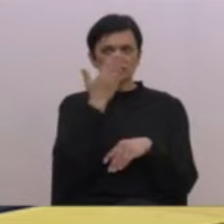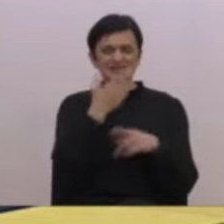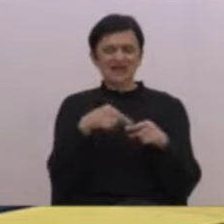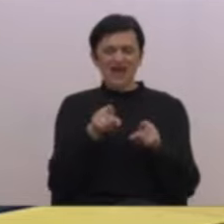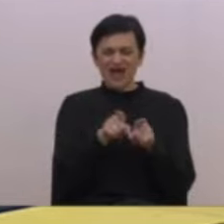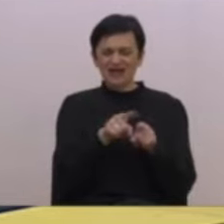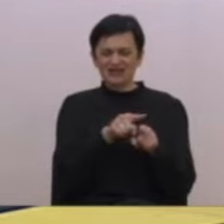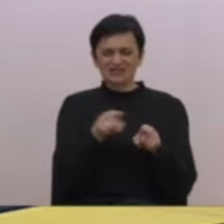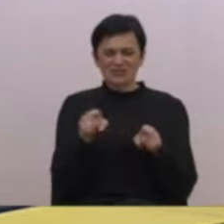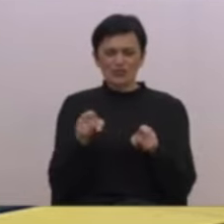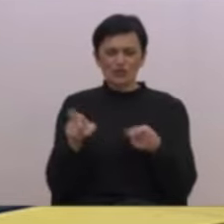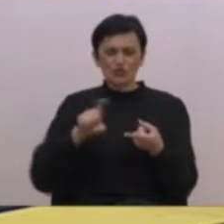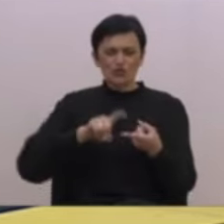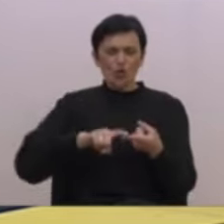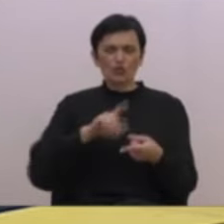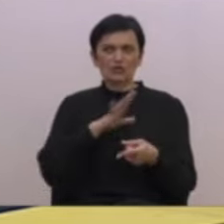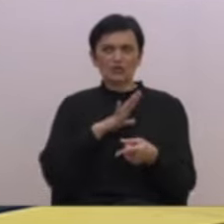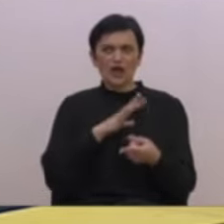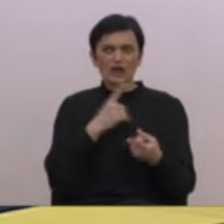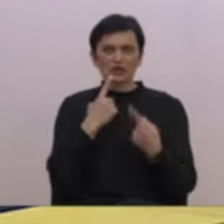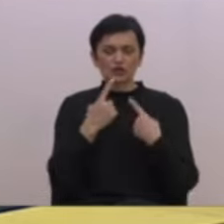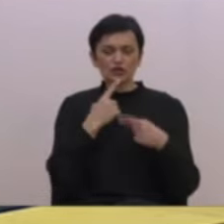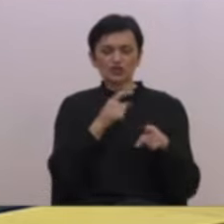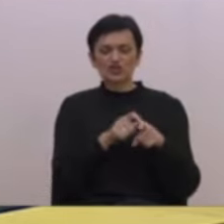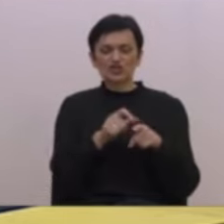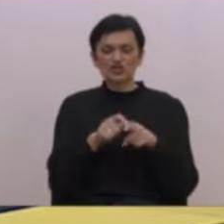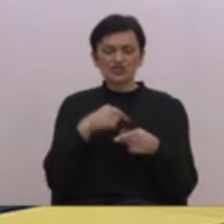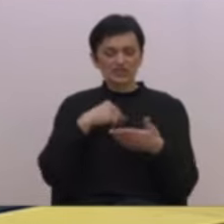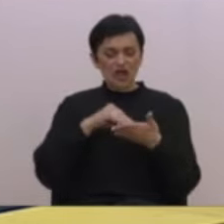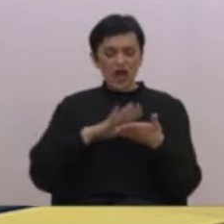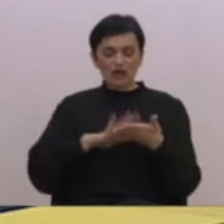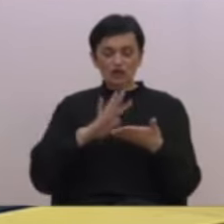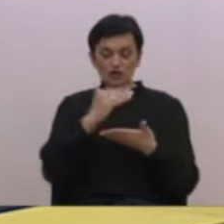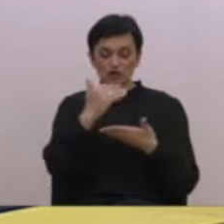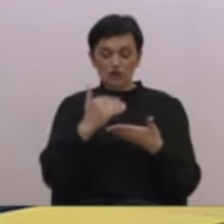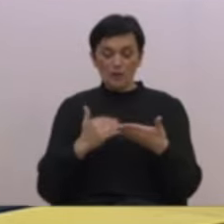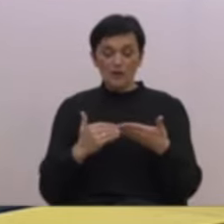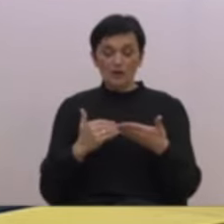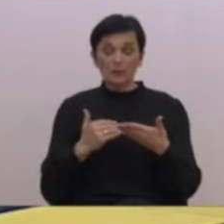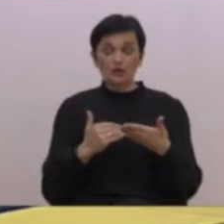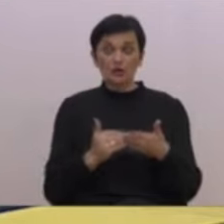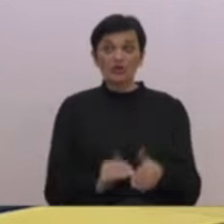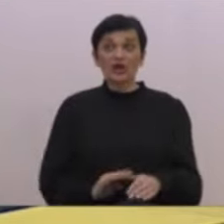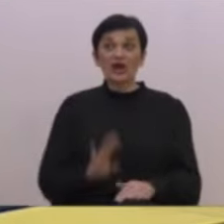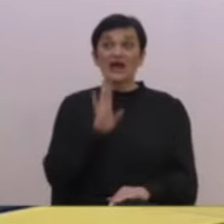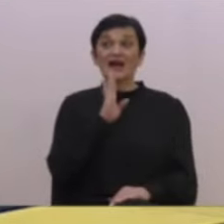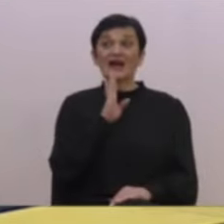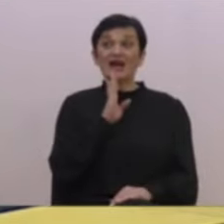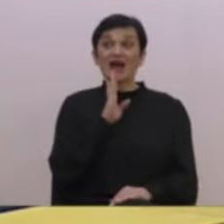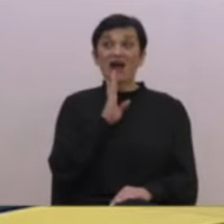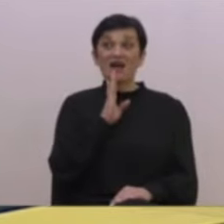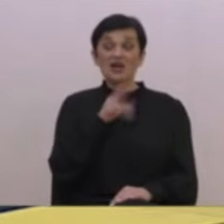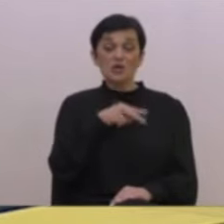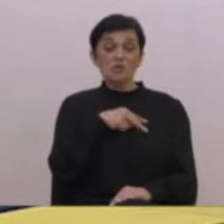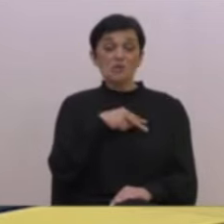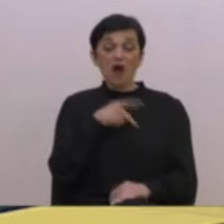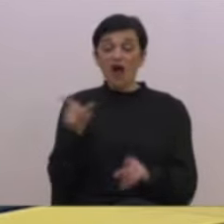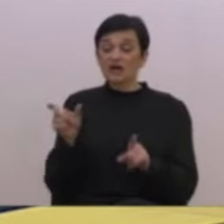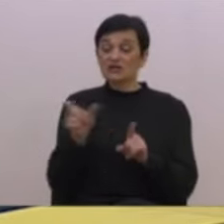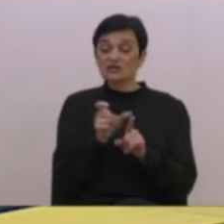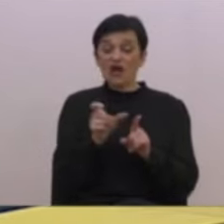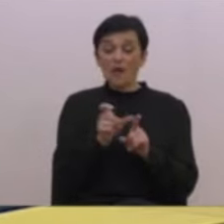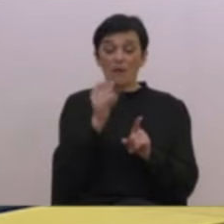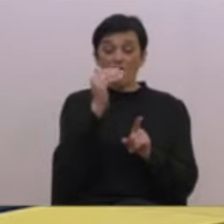ამ დაგვარ კონტექსტში იყო. სიტუაციით არ ჩამიწერია, მაგრამ ეცეთ არის ქალების კოტირება პარლამენტში არაფერშვაში